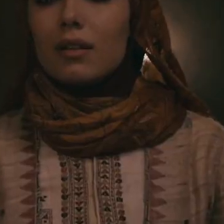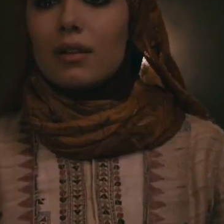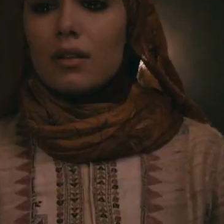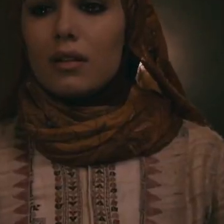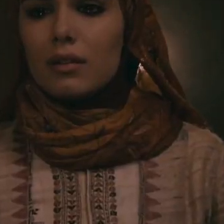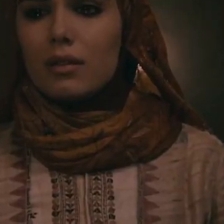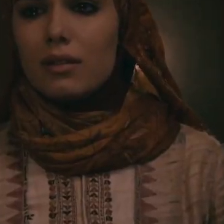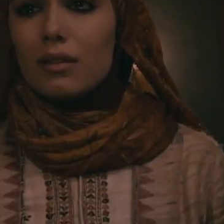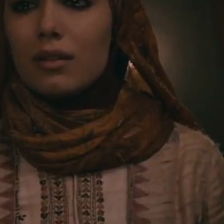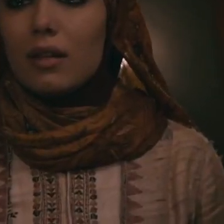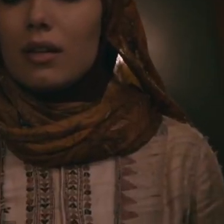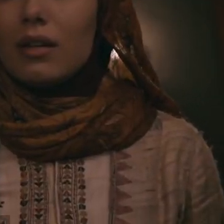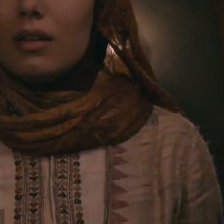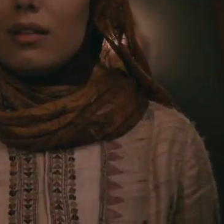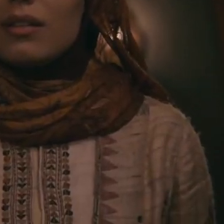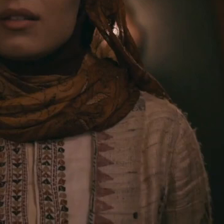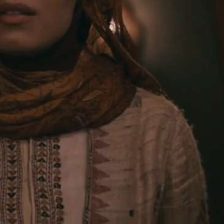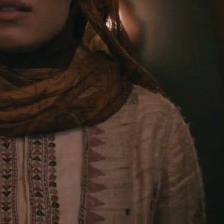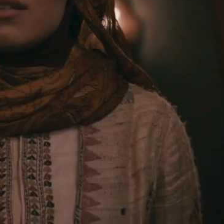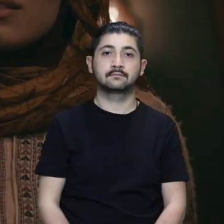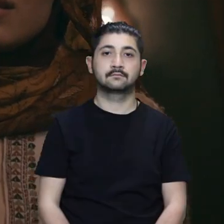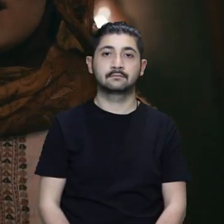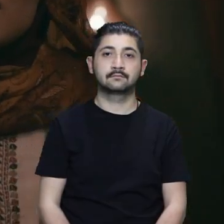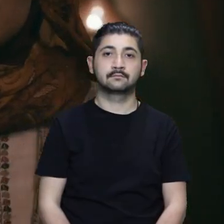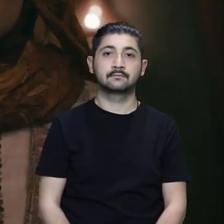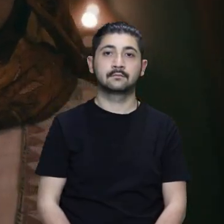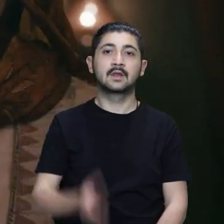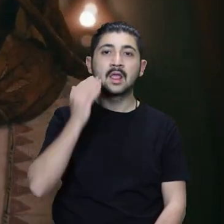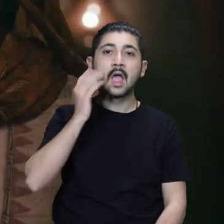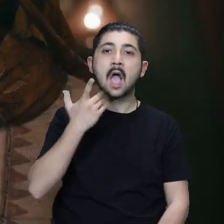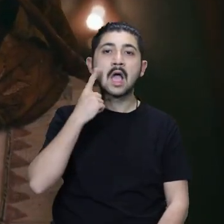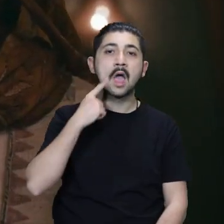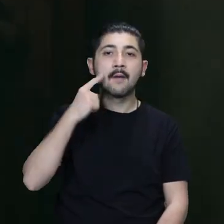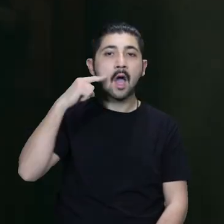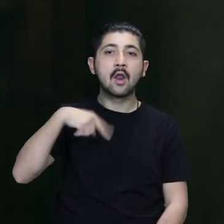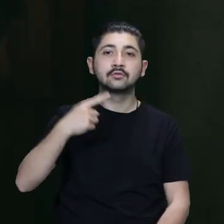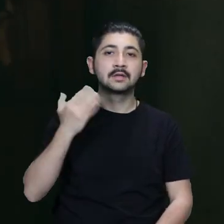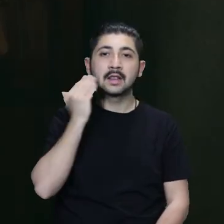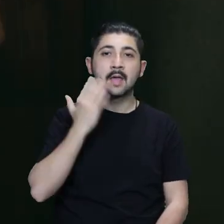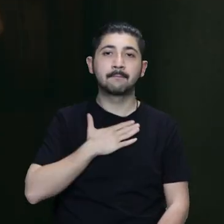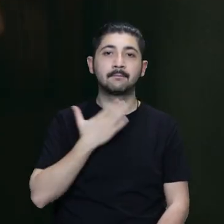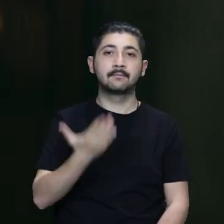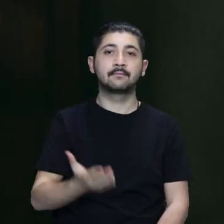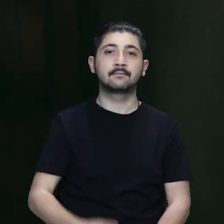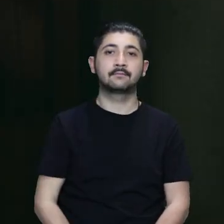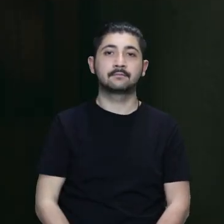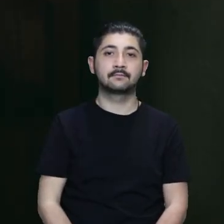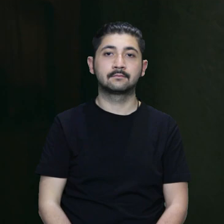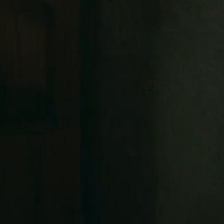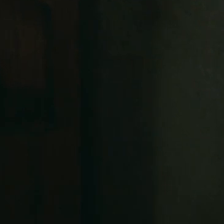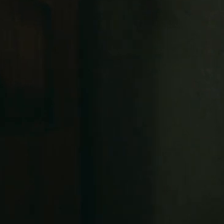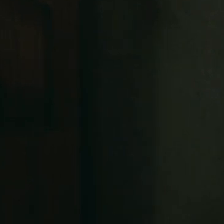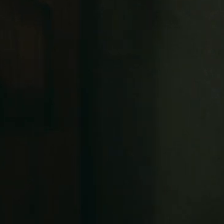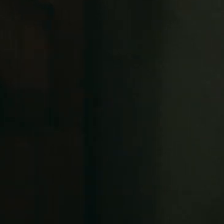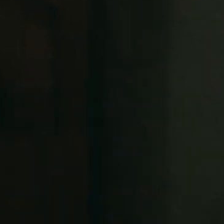Dolu dolu gözlerle ninesine bakıyor Zeynep. Yine hangi merhem ararsın ninem? Ağır ağır